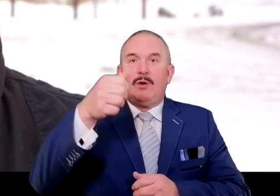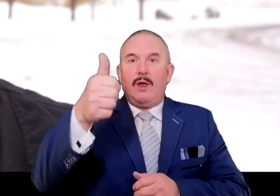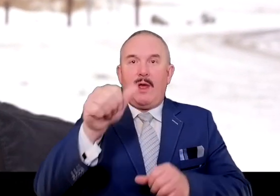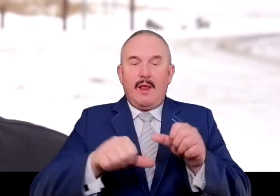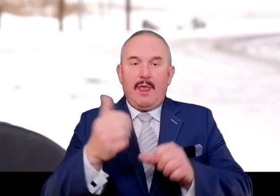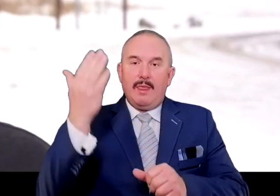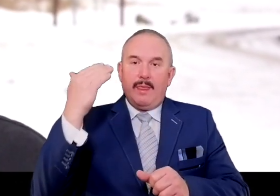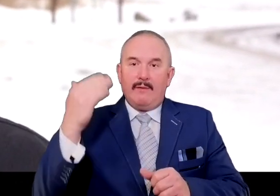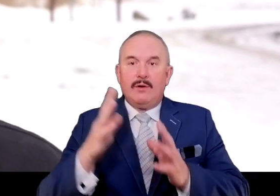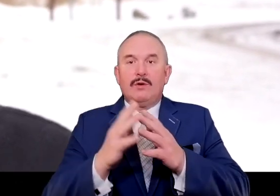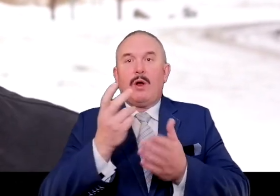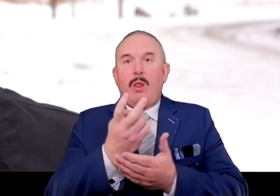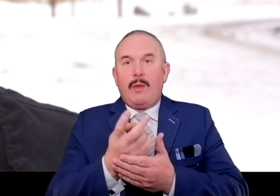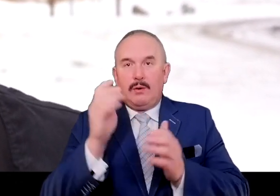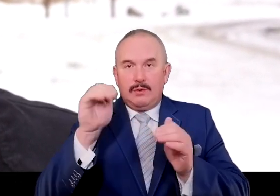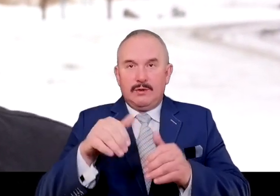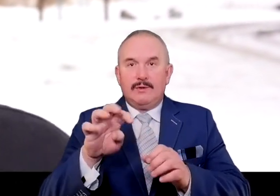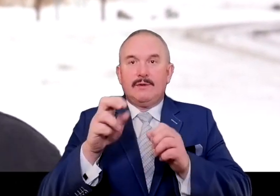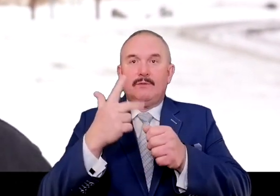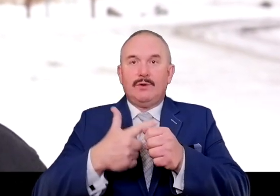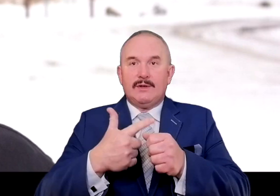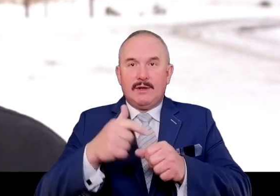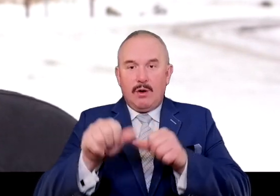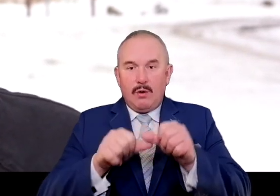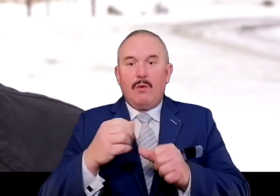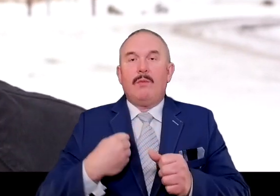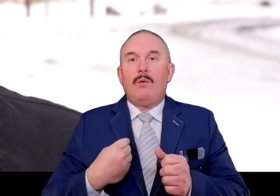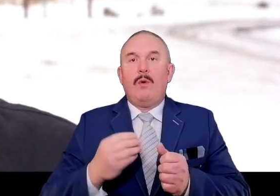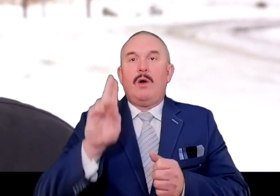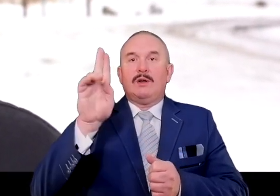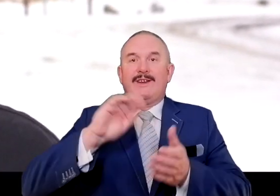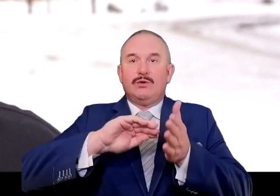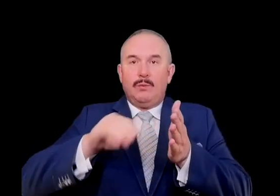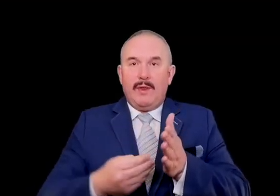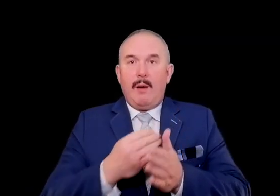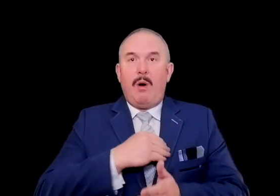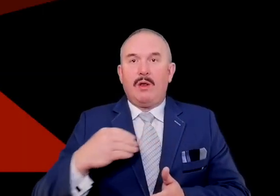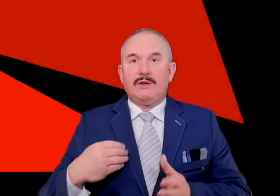10 lutego 1920 roku, odbyły się zaślubiny Polski z morzem.